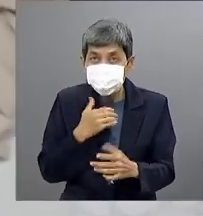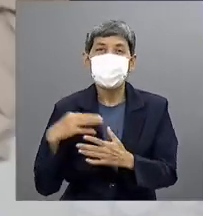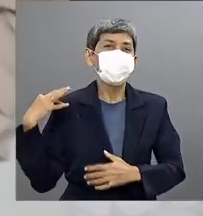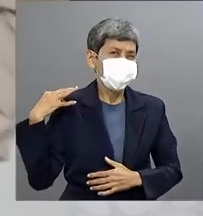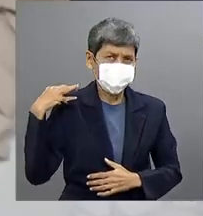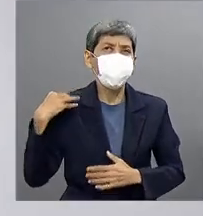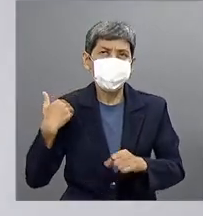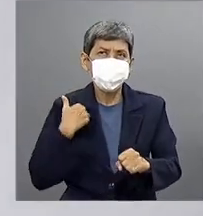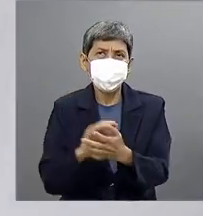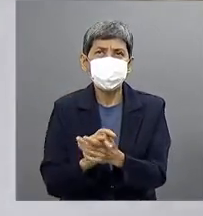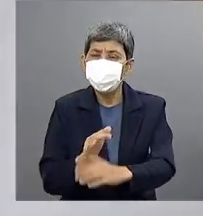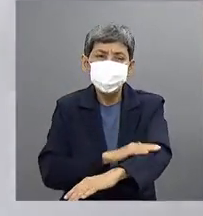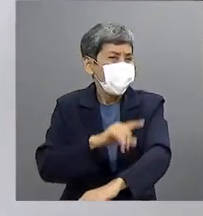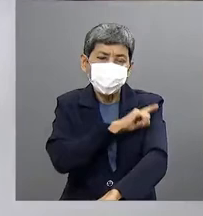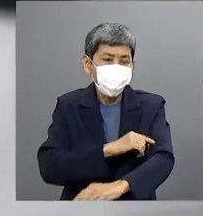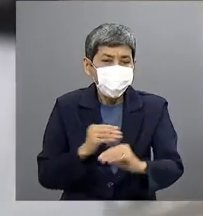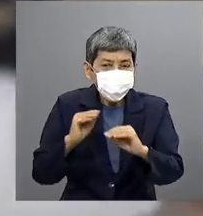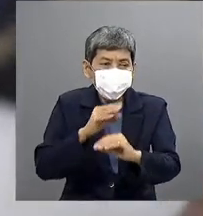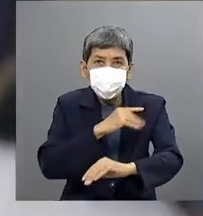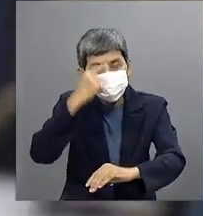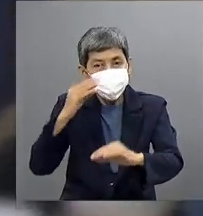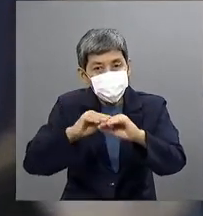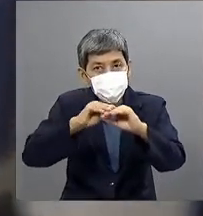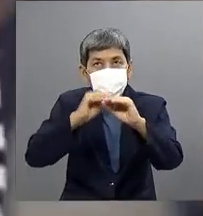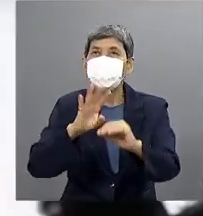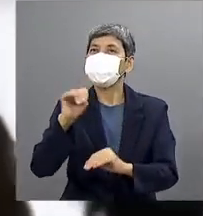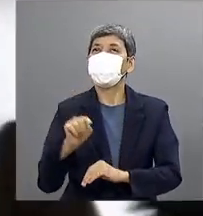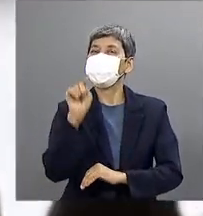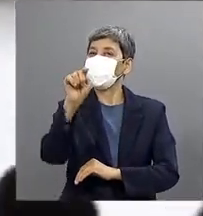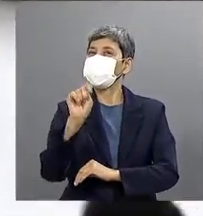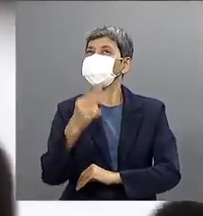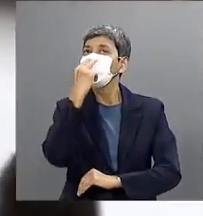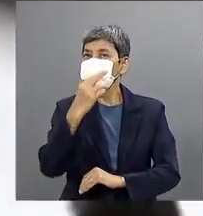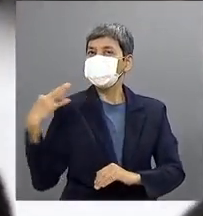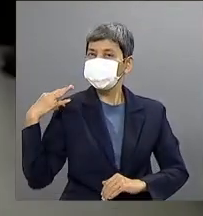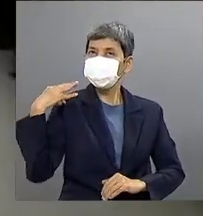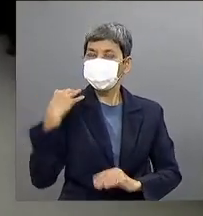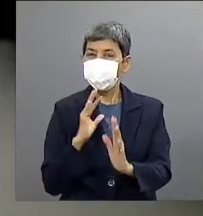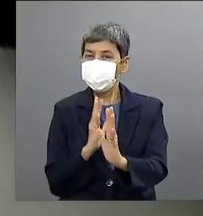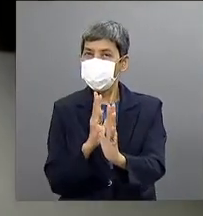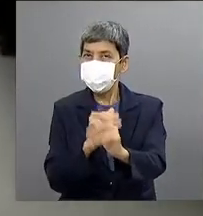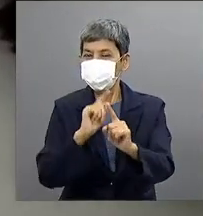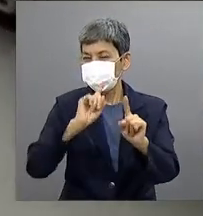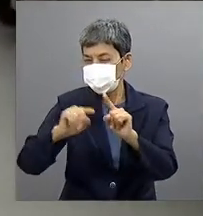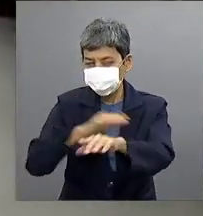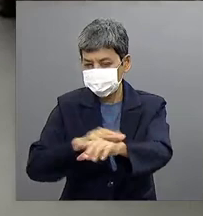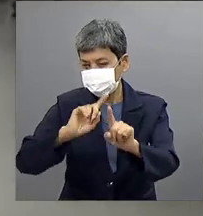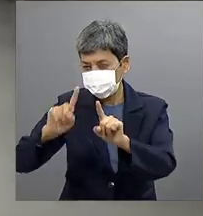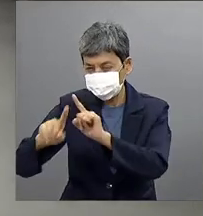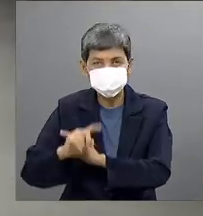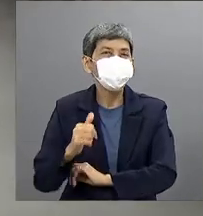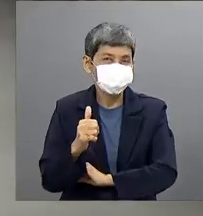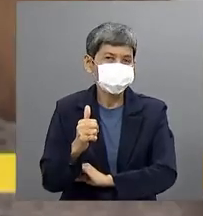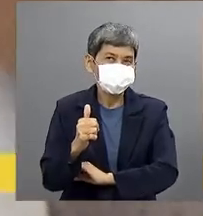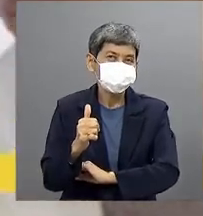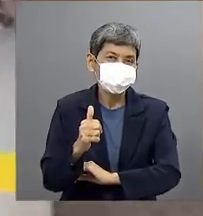ใช่คนผิวขาวเพิ่มขึ้นถึงร้อยละ 43นะเป็นแฟชั่นโชว์ที่มีความหลากหลายมากที่สุดเป็นประวัติการณ์